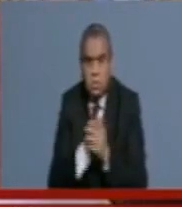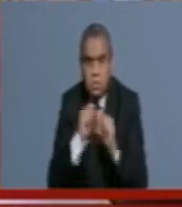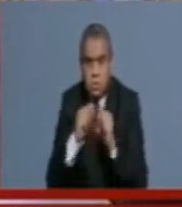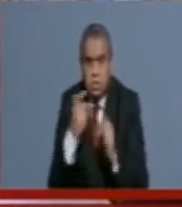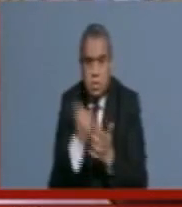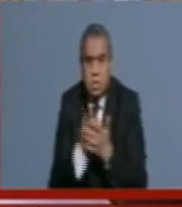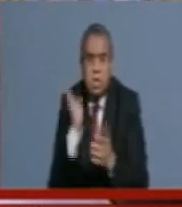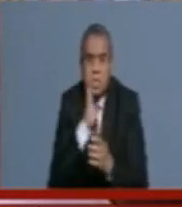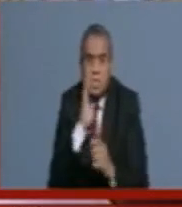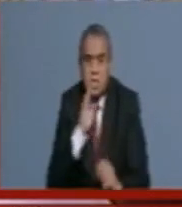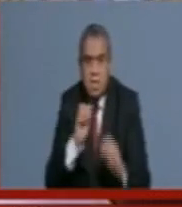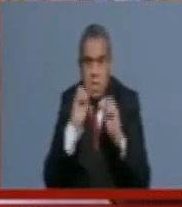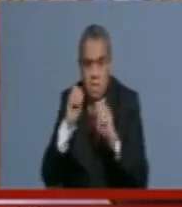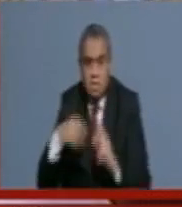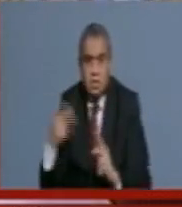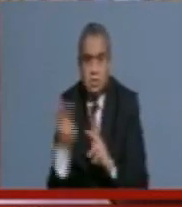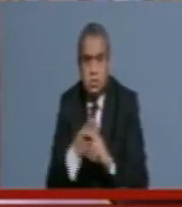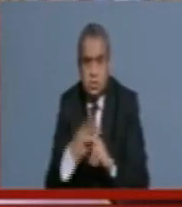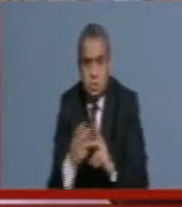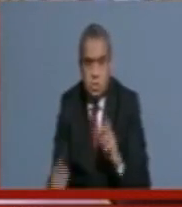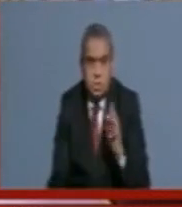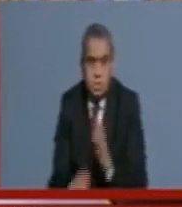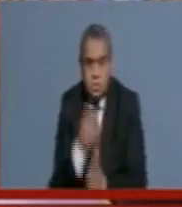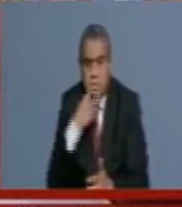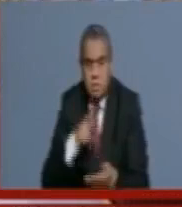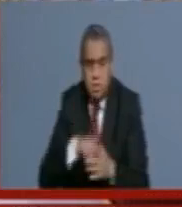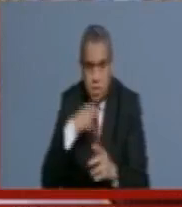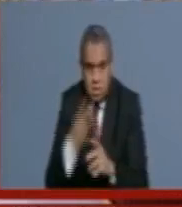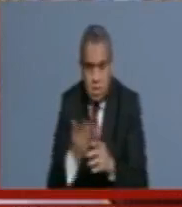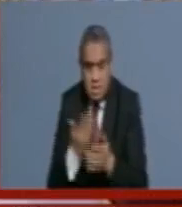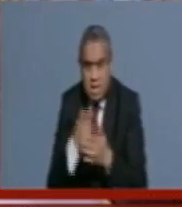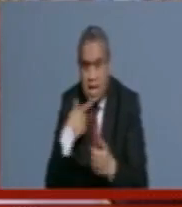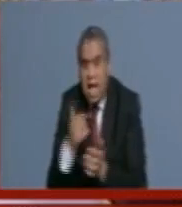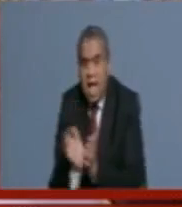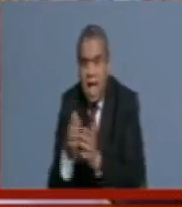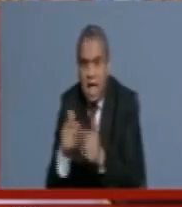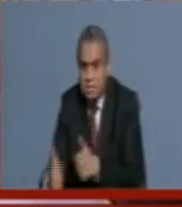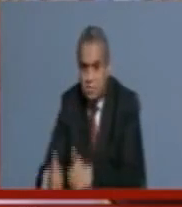الناس ويحشدوا الناس، فجه من التنافس ووجود الأحزاب.